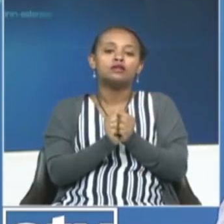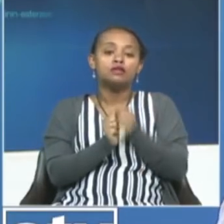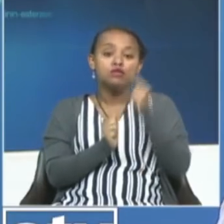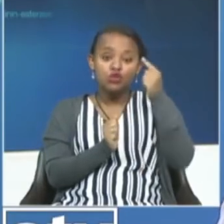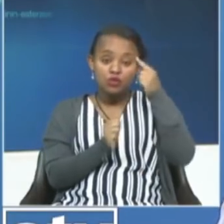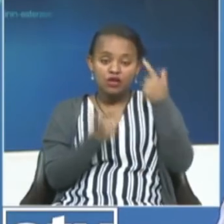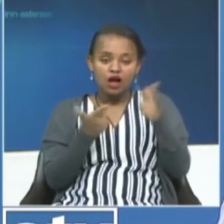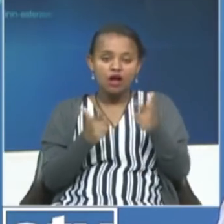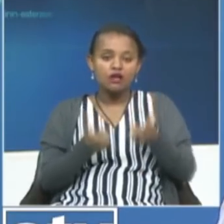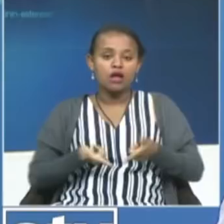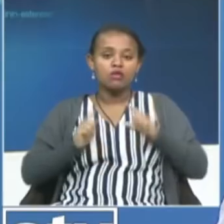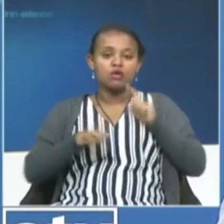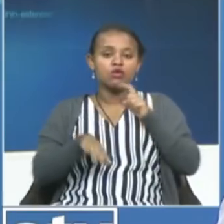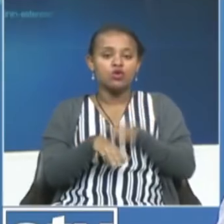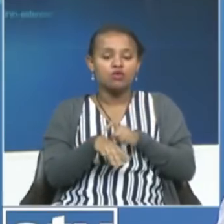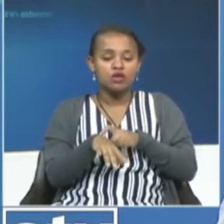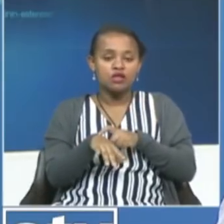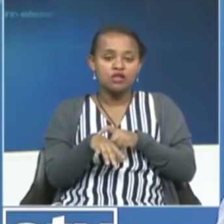አጋጣሚዎች በሚኖሩበት